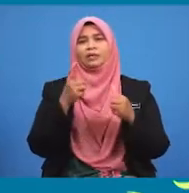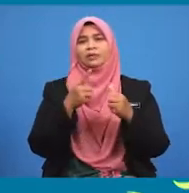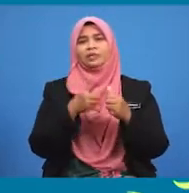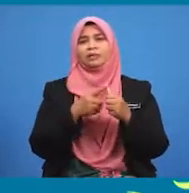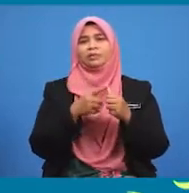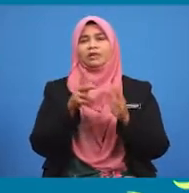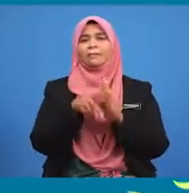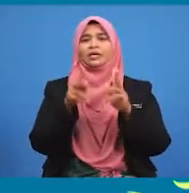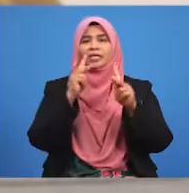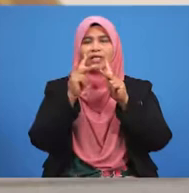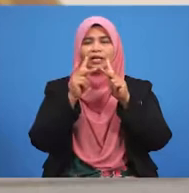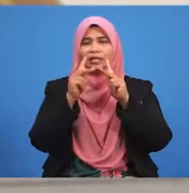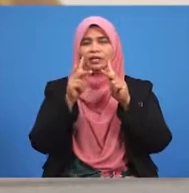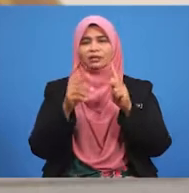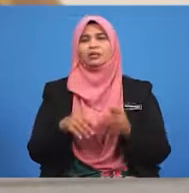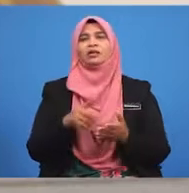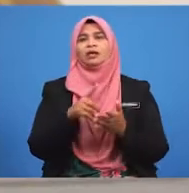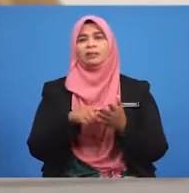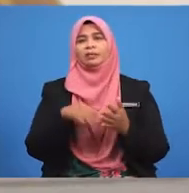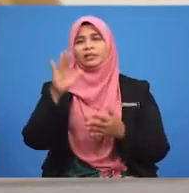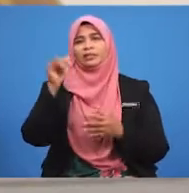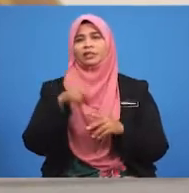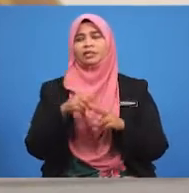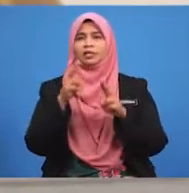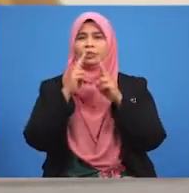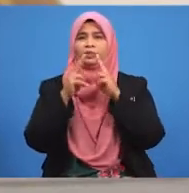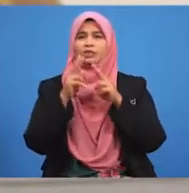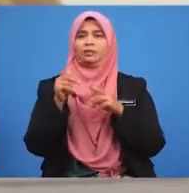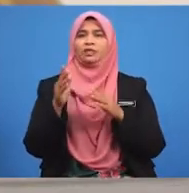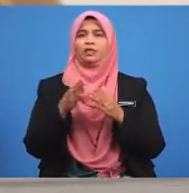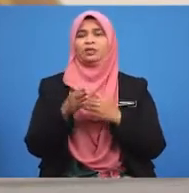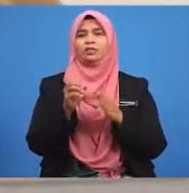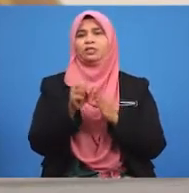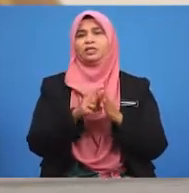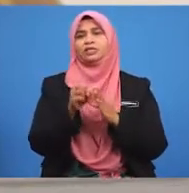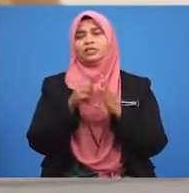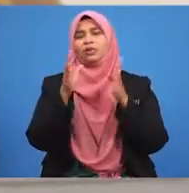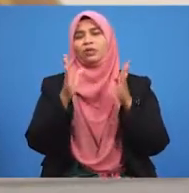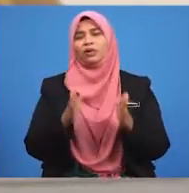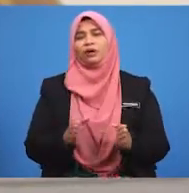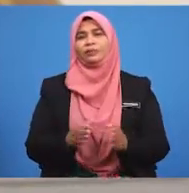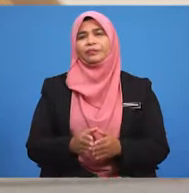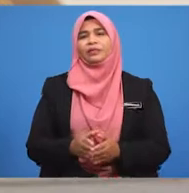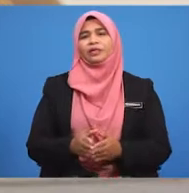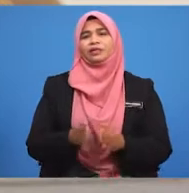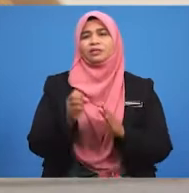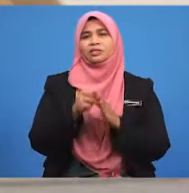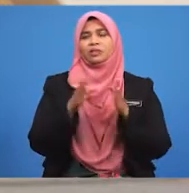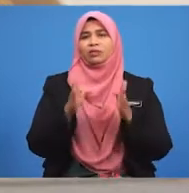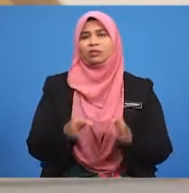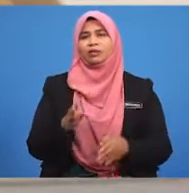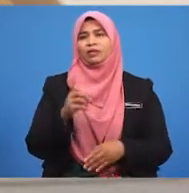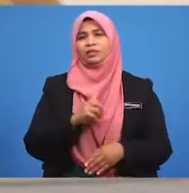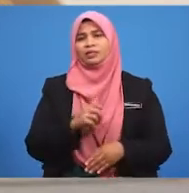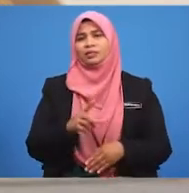perkataan. Perkataan adalah apa yang diucapkan oleh seseorang. Yang kedua, seorang Muslim akan sentiasa